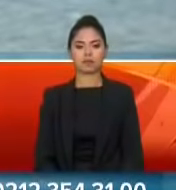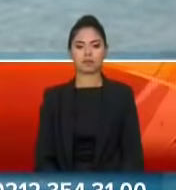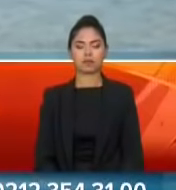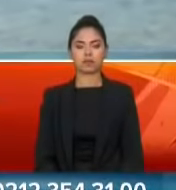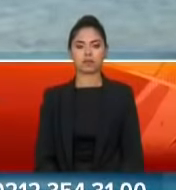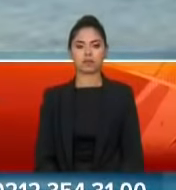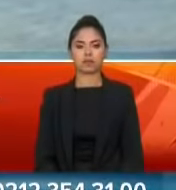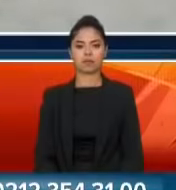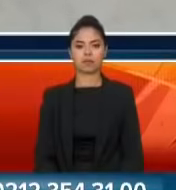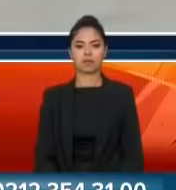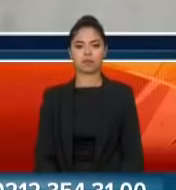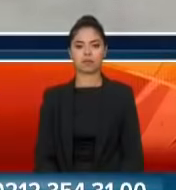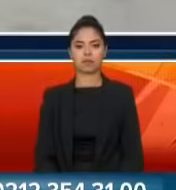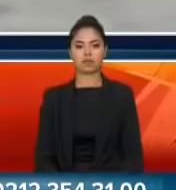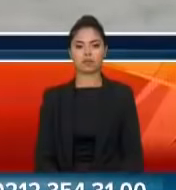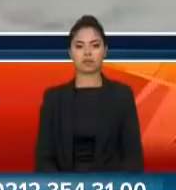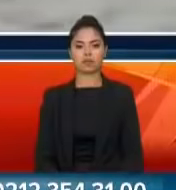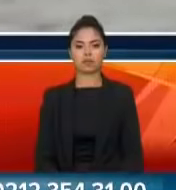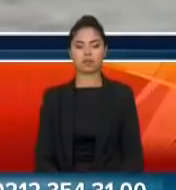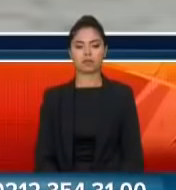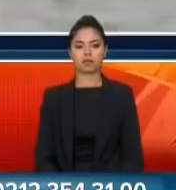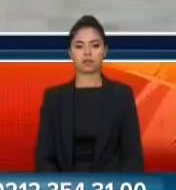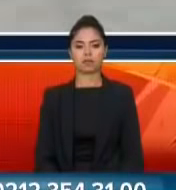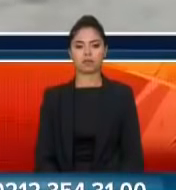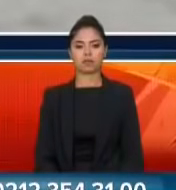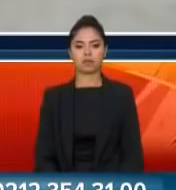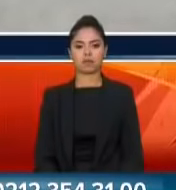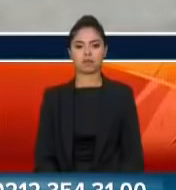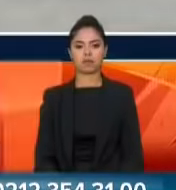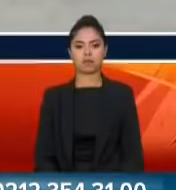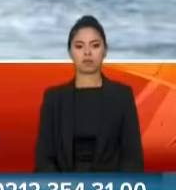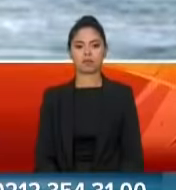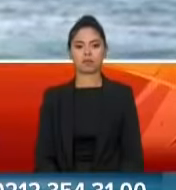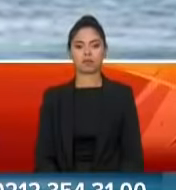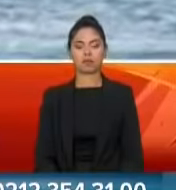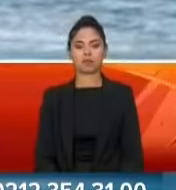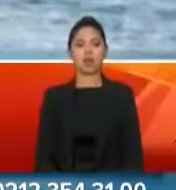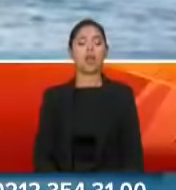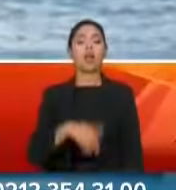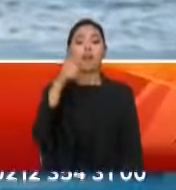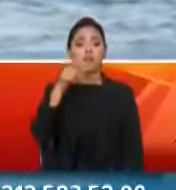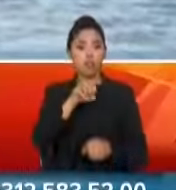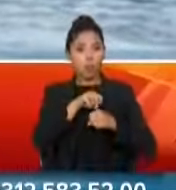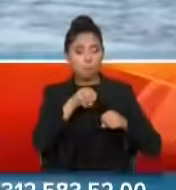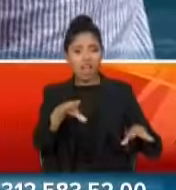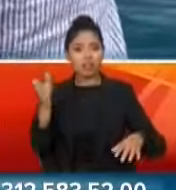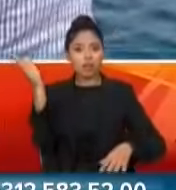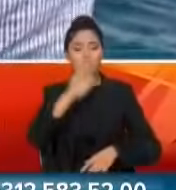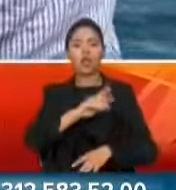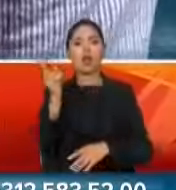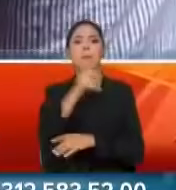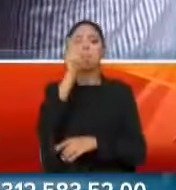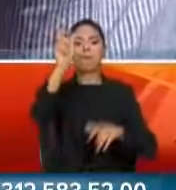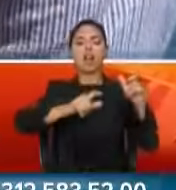vardı. Çok korktuk. 25 yıldır Van Gölü'nde balık yapmaktayım. İlk kez ben de böyle bir şey görüyorum. Görüntünün yayılmasının ardından